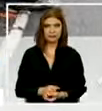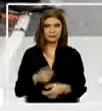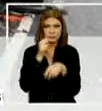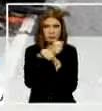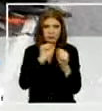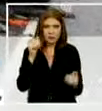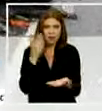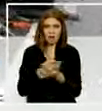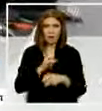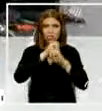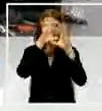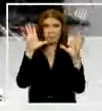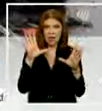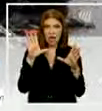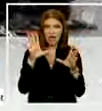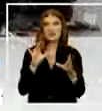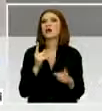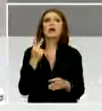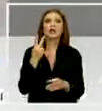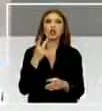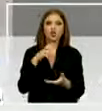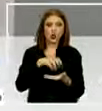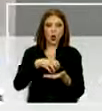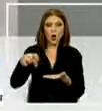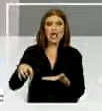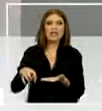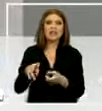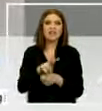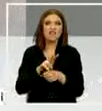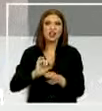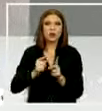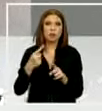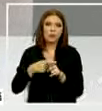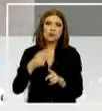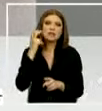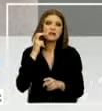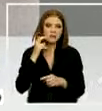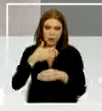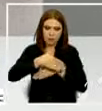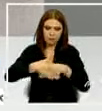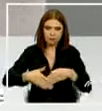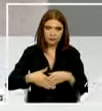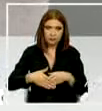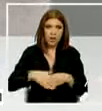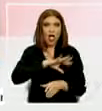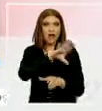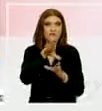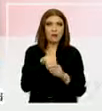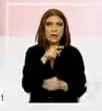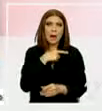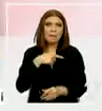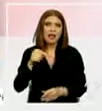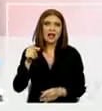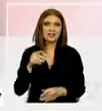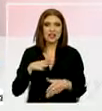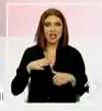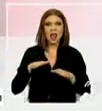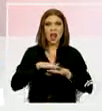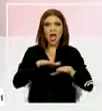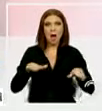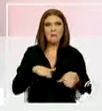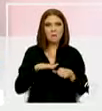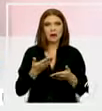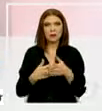Tragedia s-a produs dimineață la limita dintre județele Sibiu și Vâlcea. Cei doi soți și copilul lor plecaseră din județul Alba și erau în drum spre mare. Urmau să-și